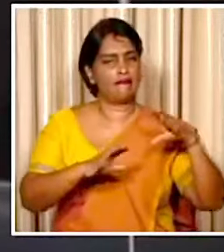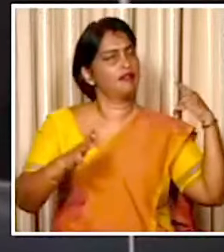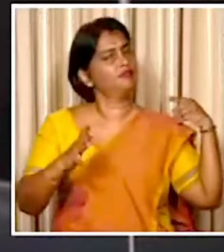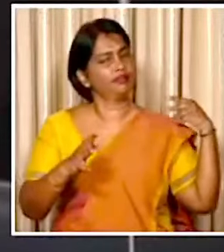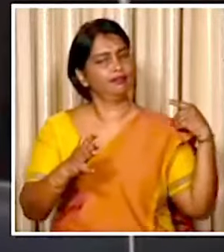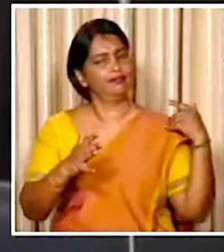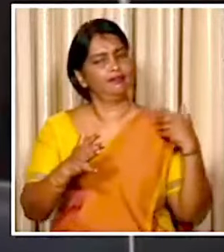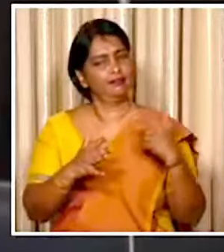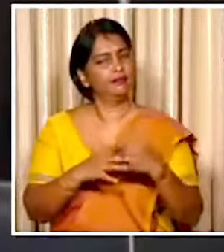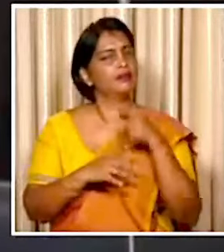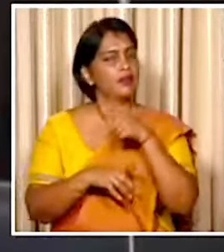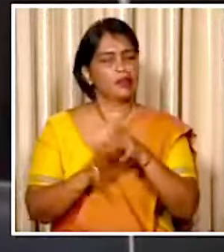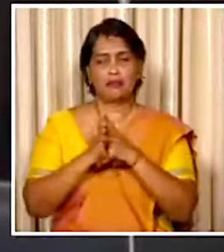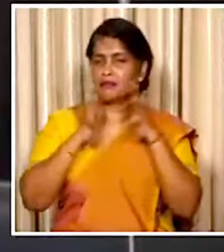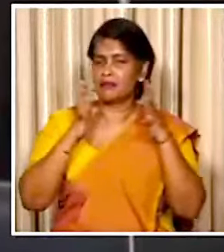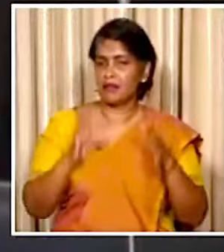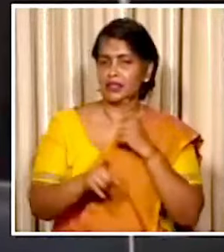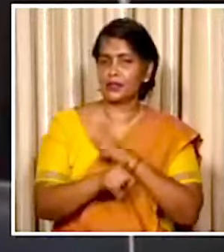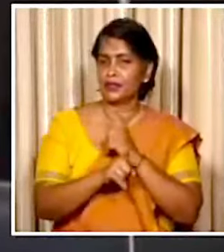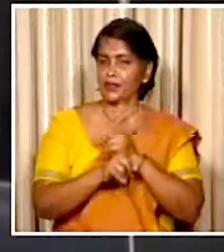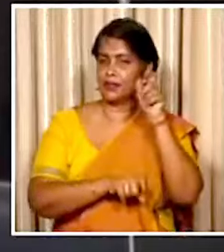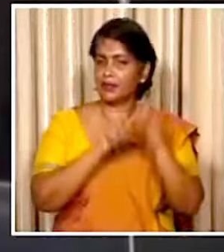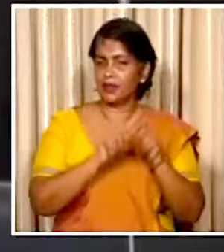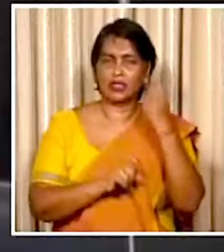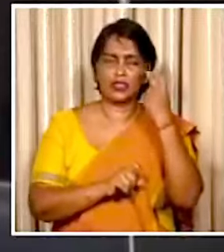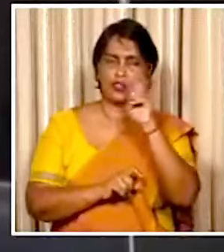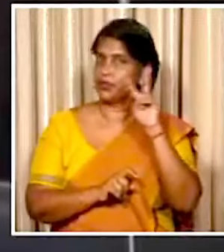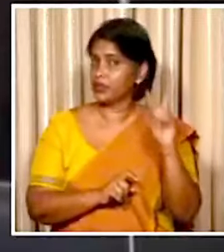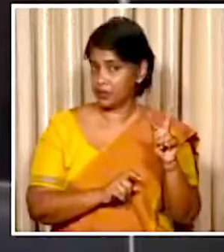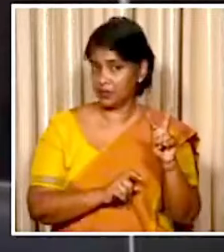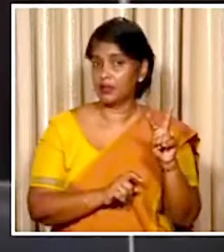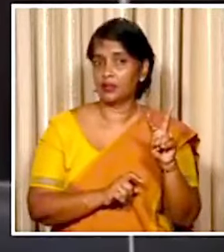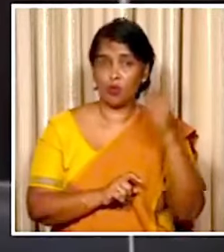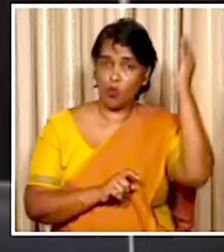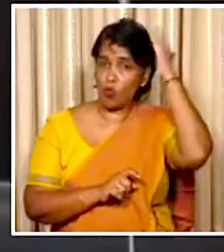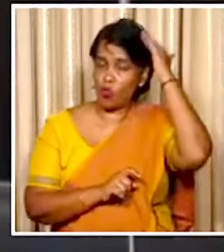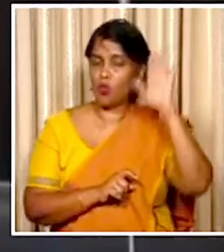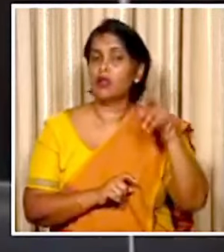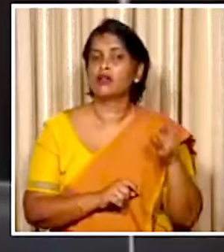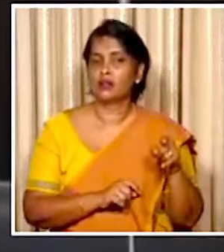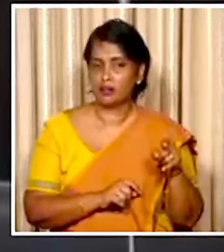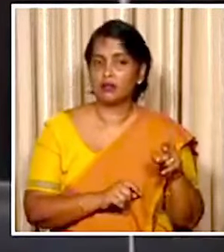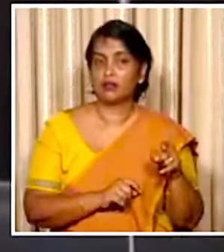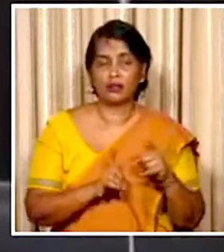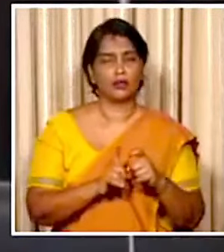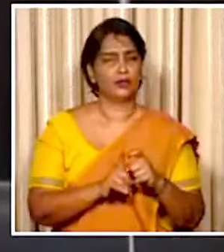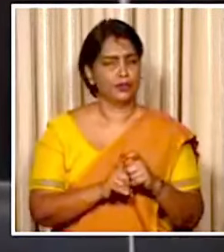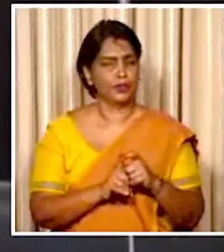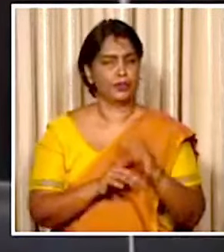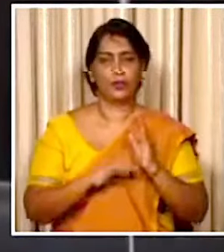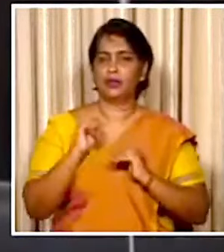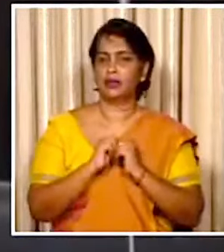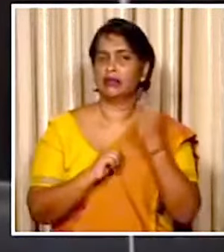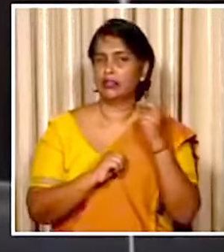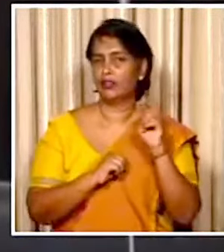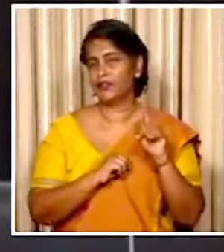ආවේ. ඒකේ බරපතල ලෙස ගුරුවරුන් 2022 මුල් කාලය තුලදී ගත්ත ක්‍රියාමාර්ගයන් නිසා